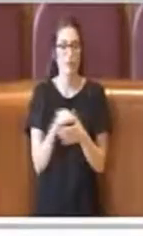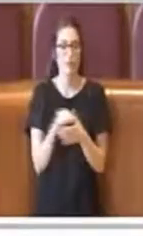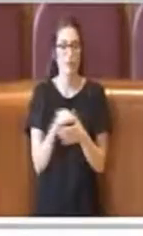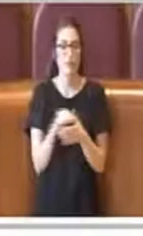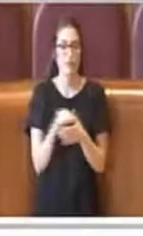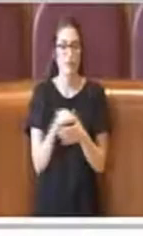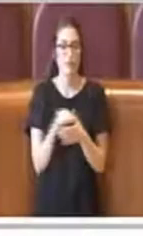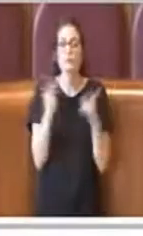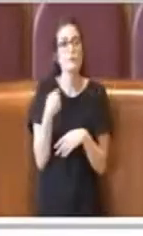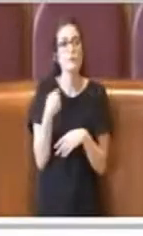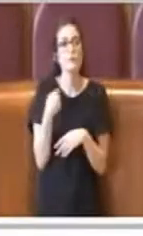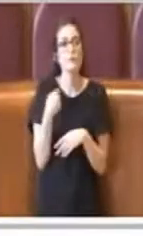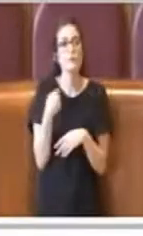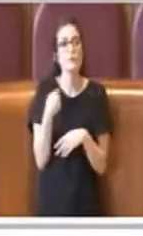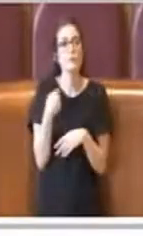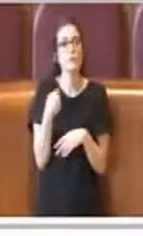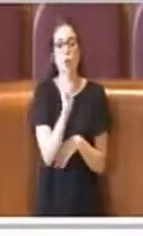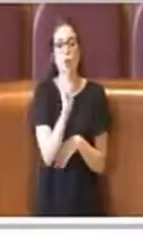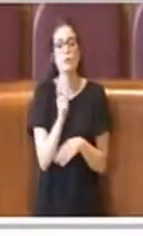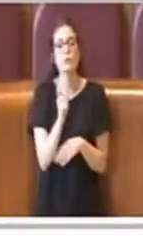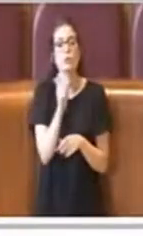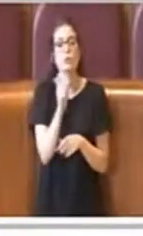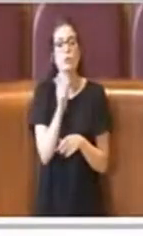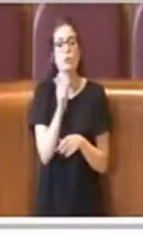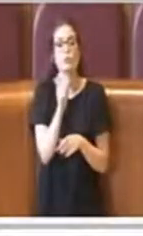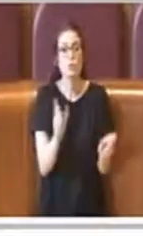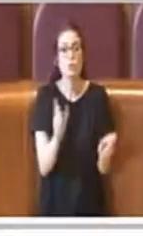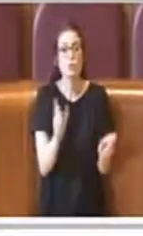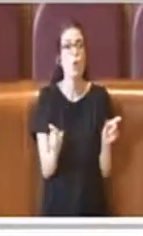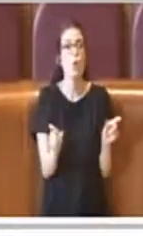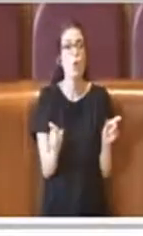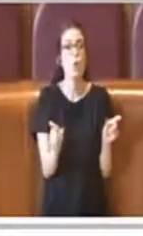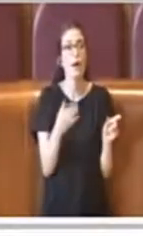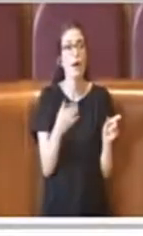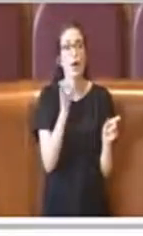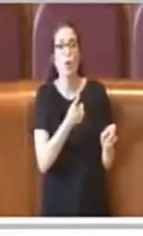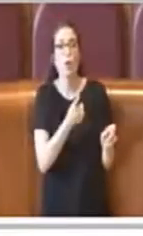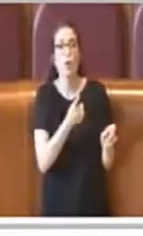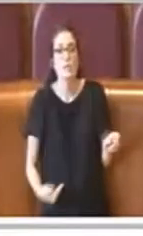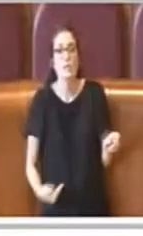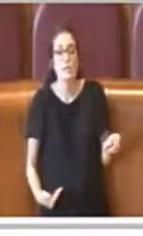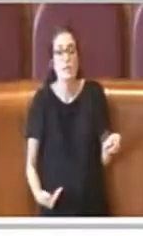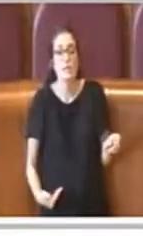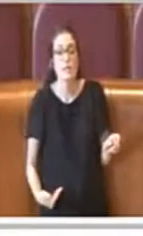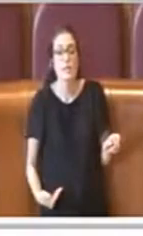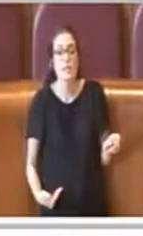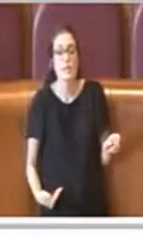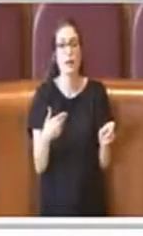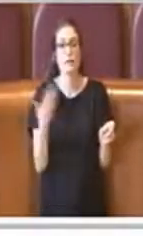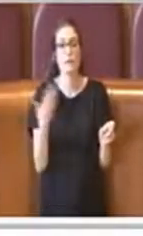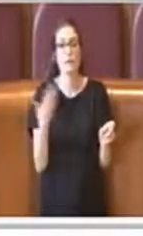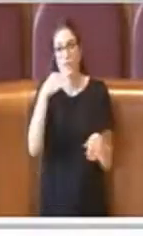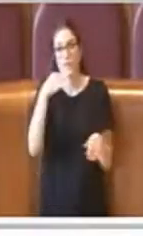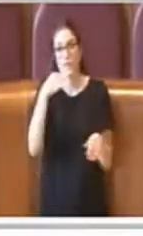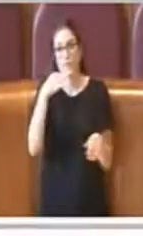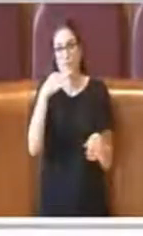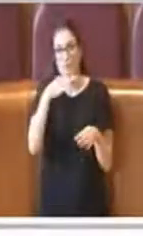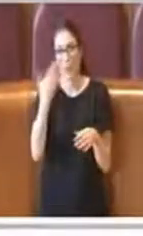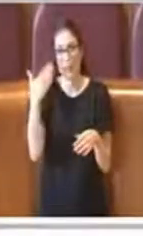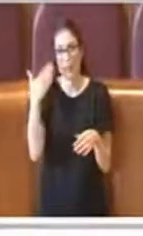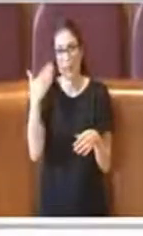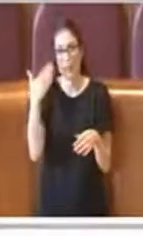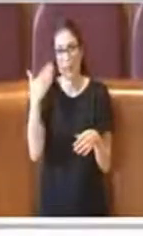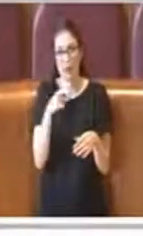le rimostranze delle persone, dei consiglieri che mi hanno preceduto,